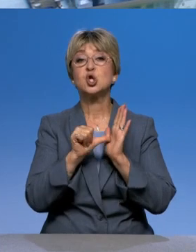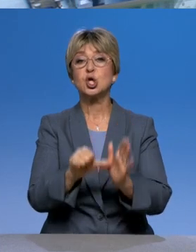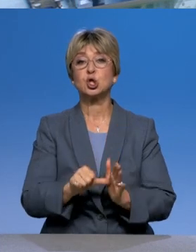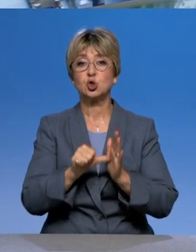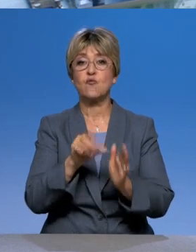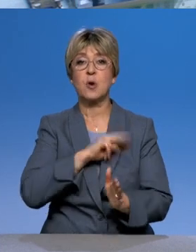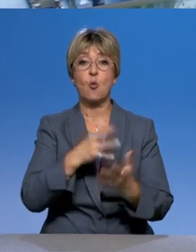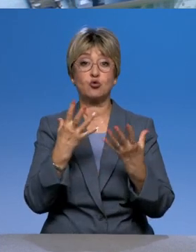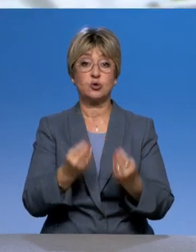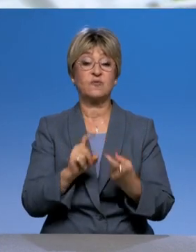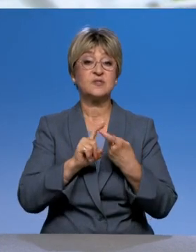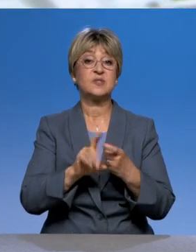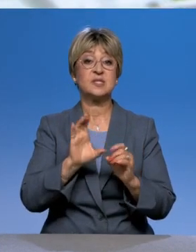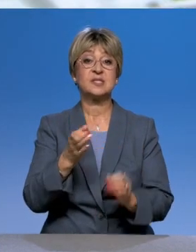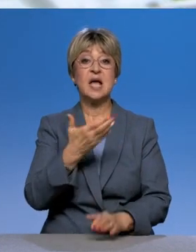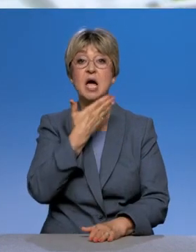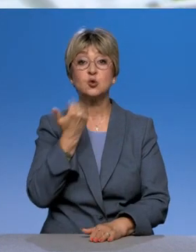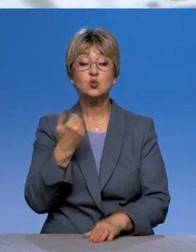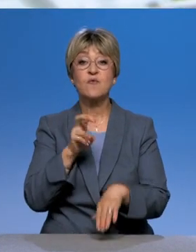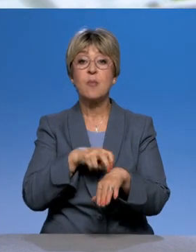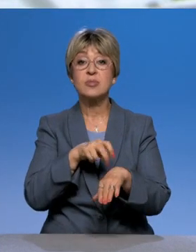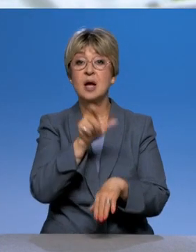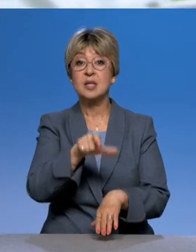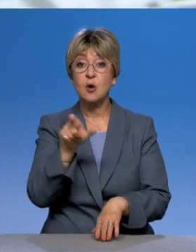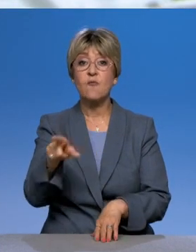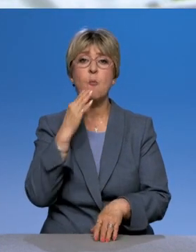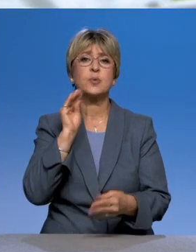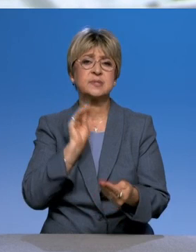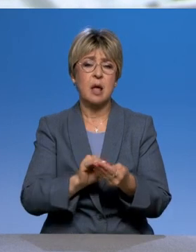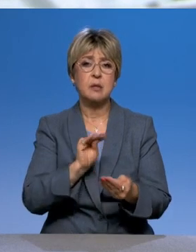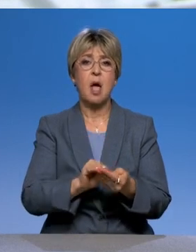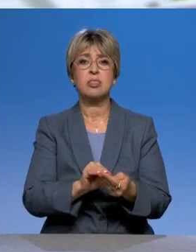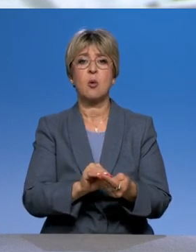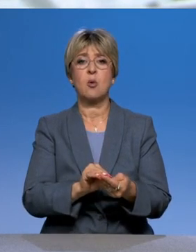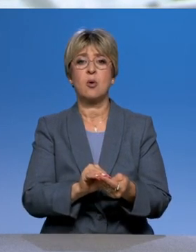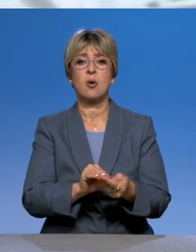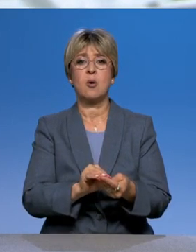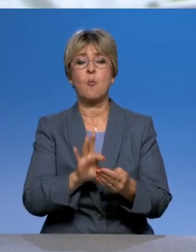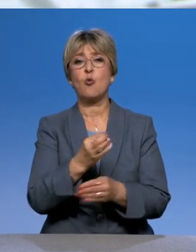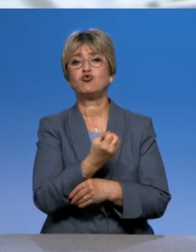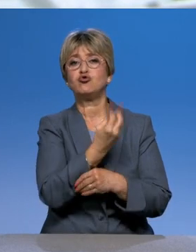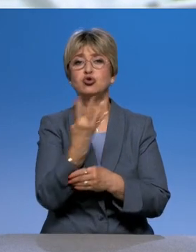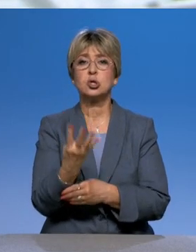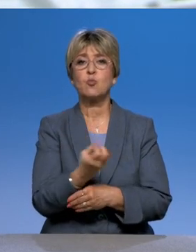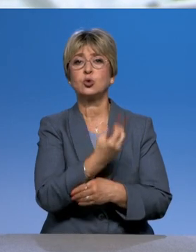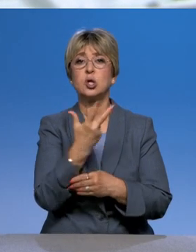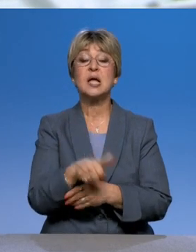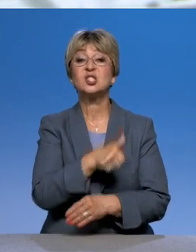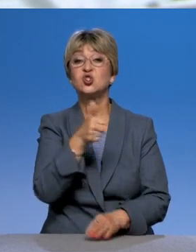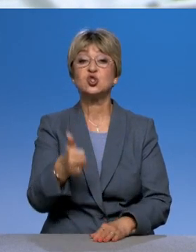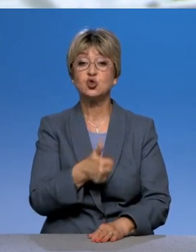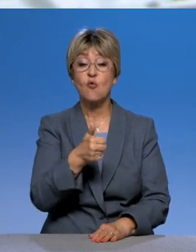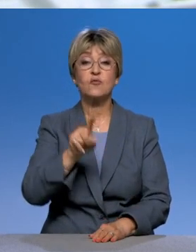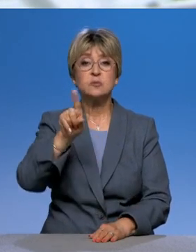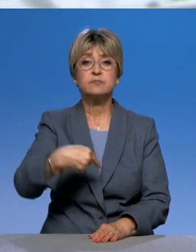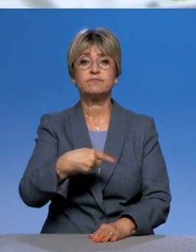В связи с отсутствием докторов ей постоянно по 14, по 13 часов